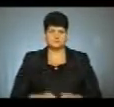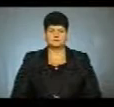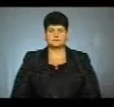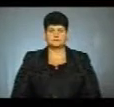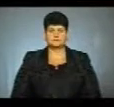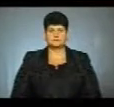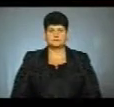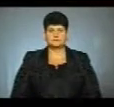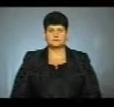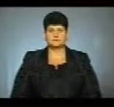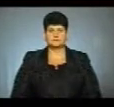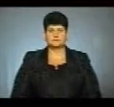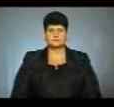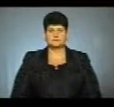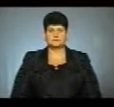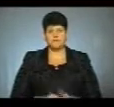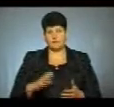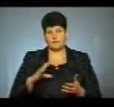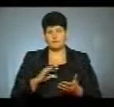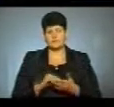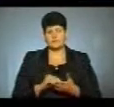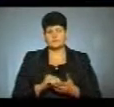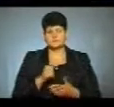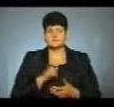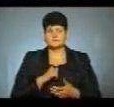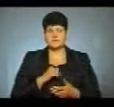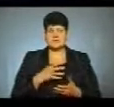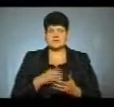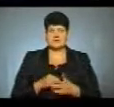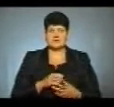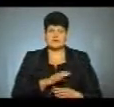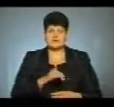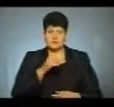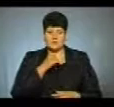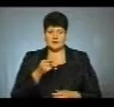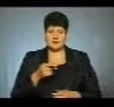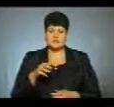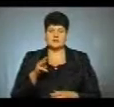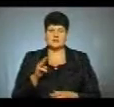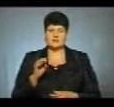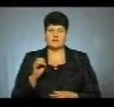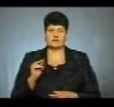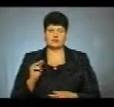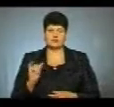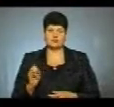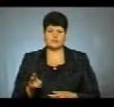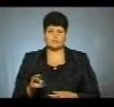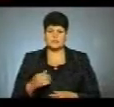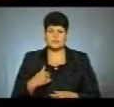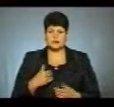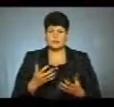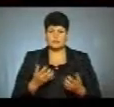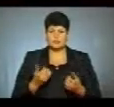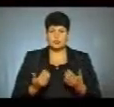результати. Так, включаємо, міряємо. Свій тиск вирішила виміряти тернополянка Тетяна Шевчук. Я отримала